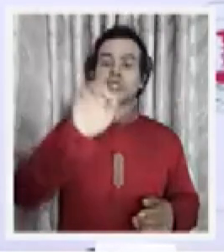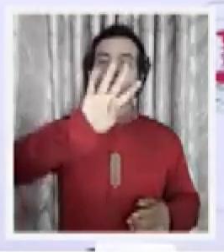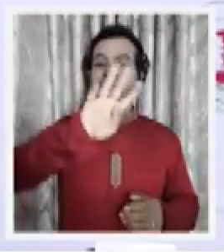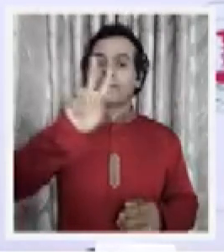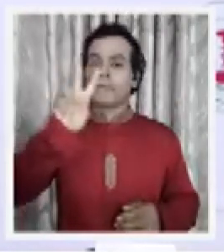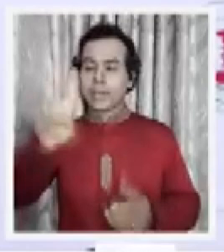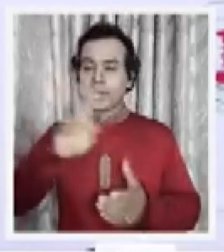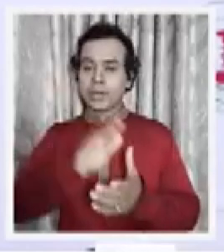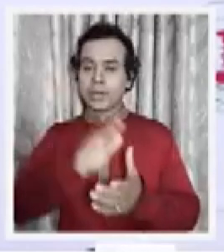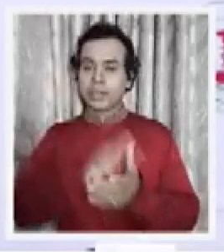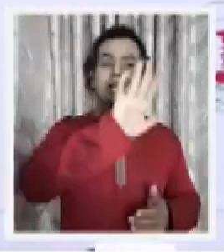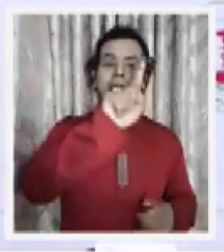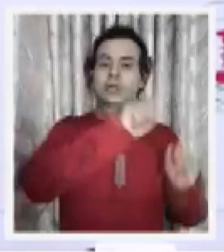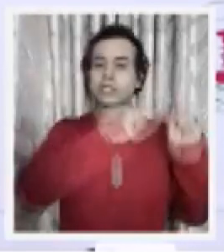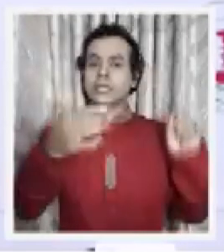41 থেকে 50 বছর 442 জন,